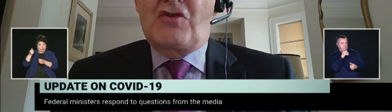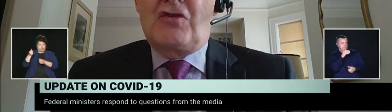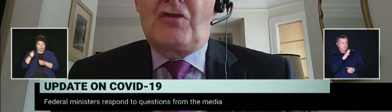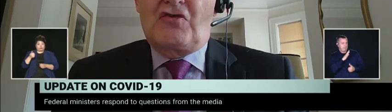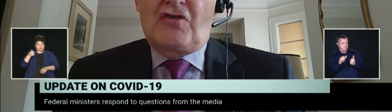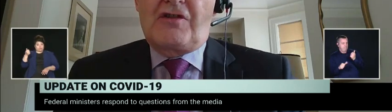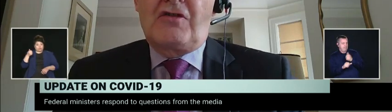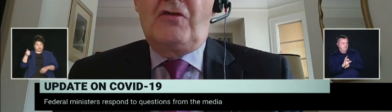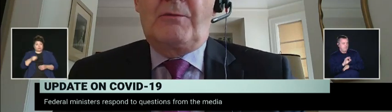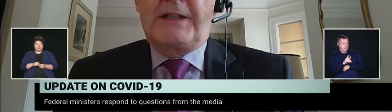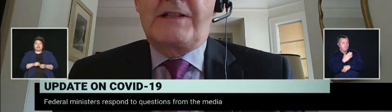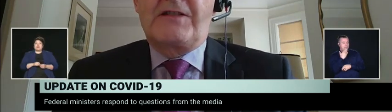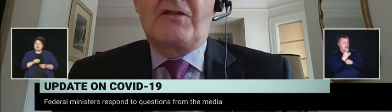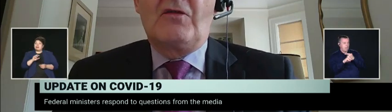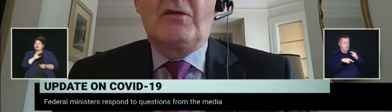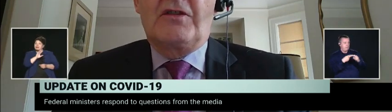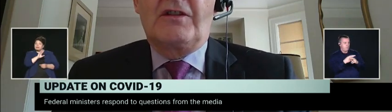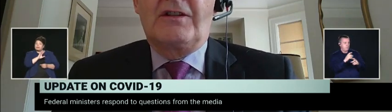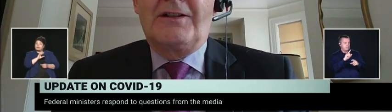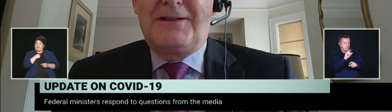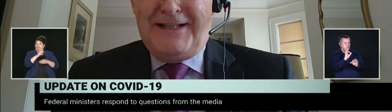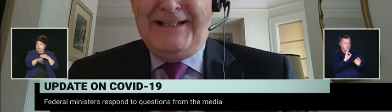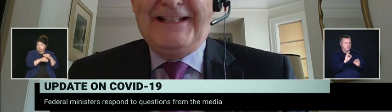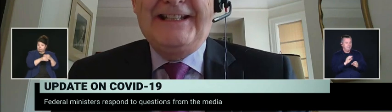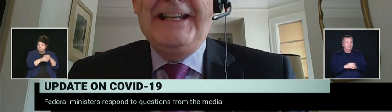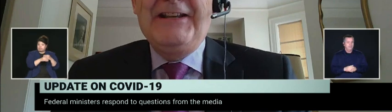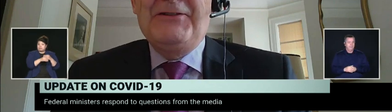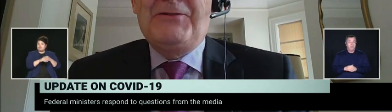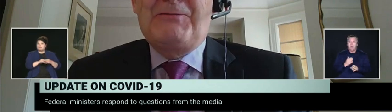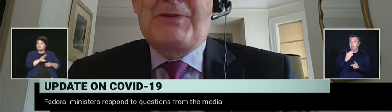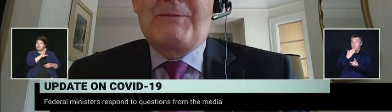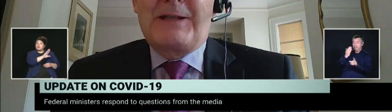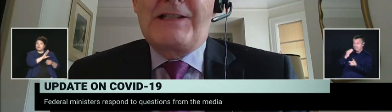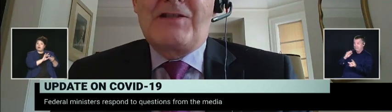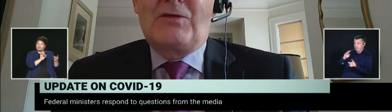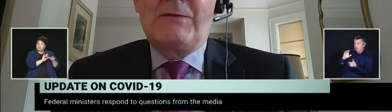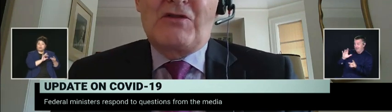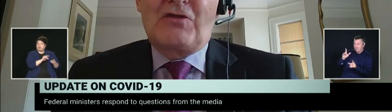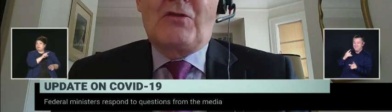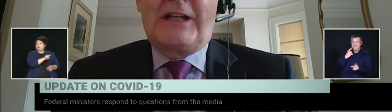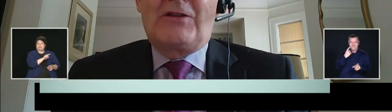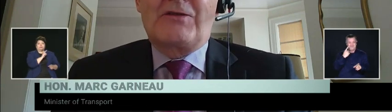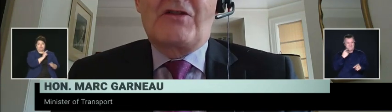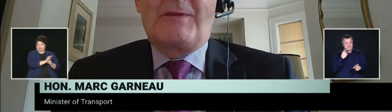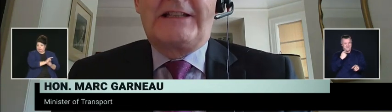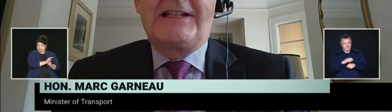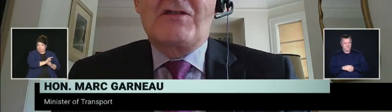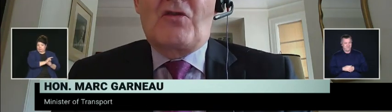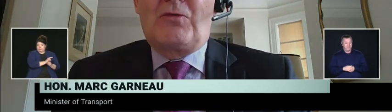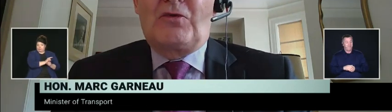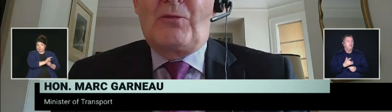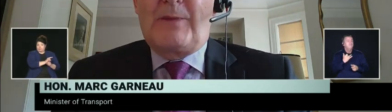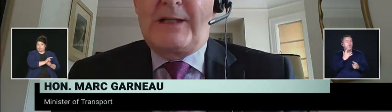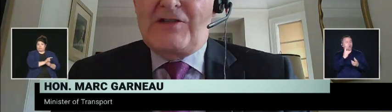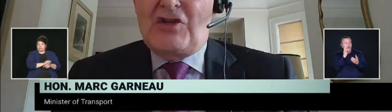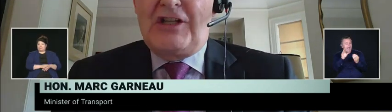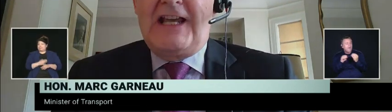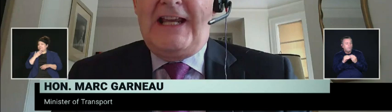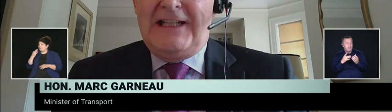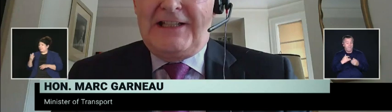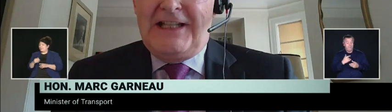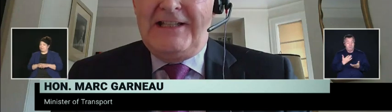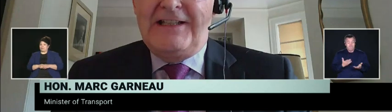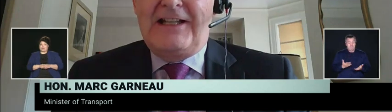mais précision. Une précision, les mesures qu'on annonce ce matin sont pour nos